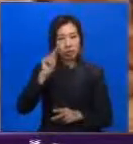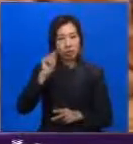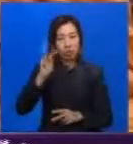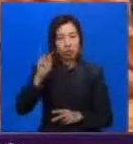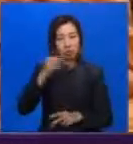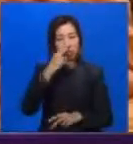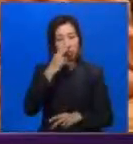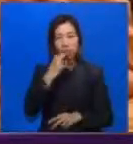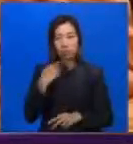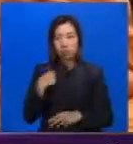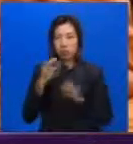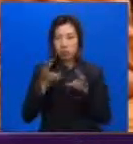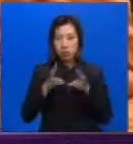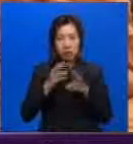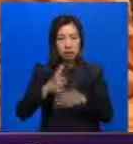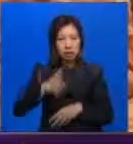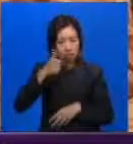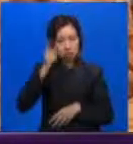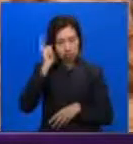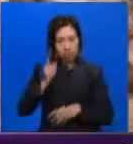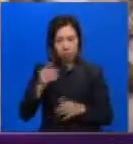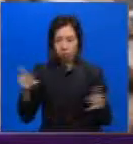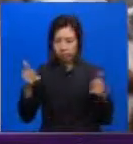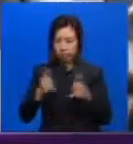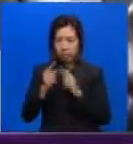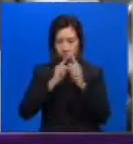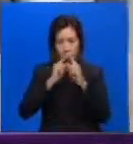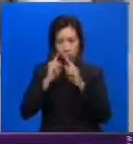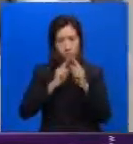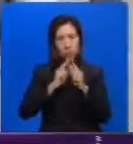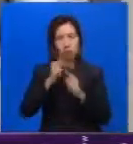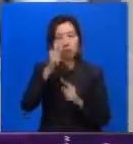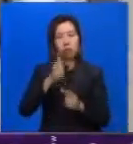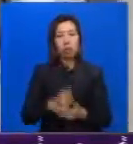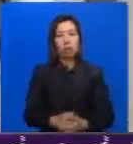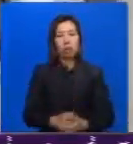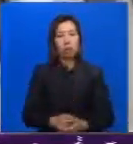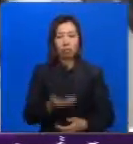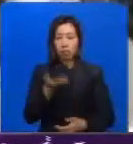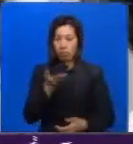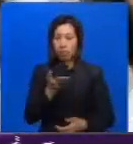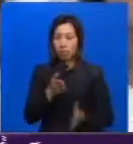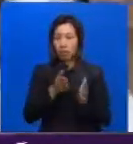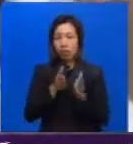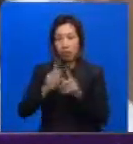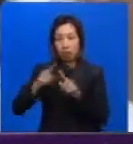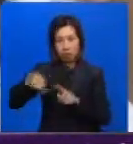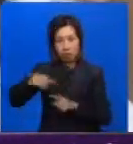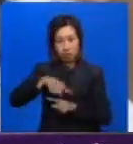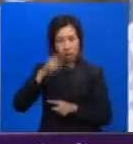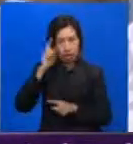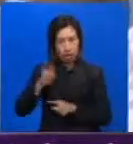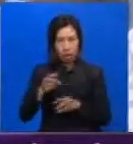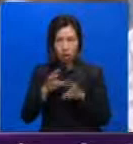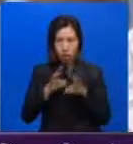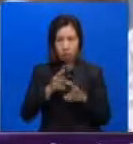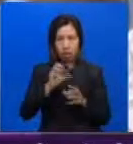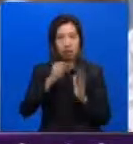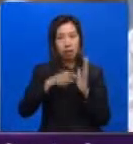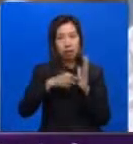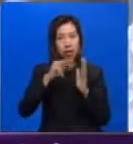ดที่ได้ผลยั่งยืนมากกว่าการพูดคุยหรือเจรจาโดยสันติพร้อมขอให้ทุกฝ่ายควรยึดมั่นแนวทางสันติวิธีอย่